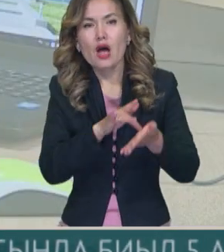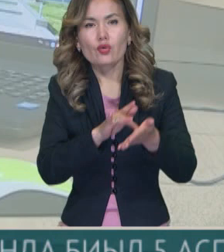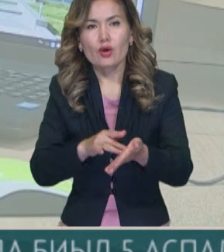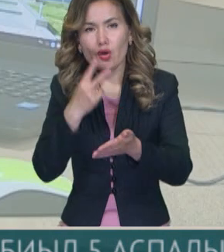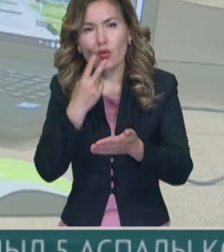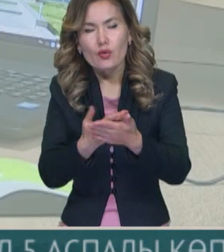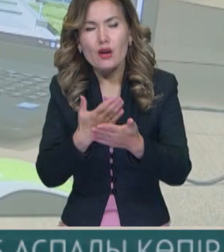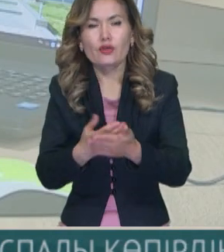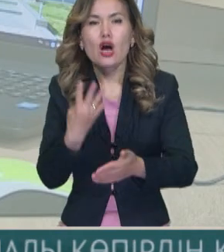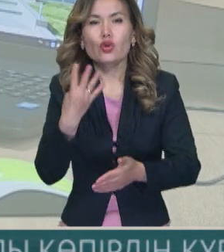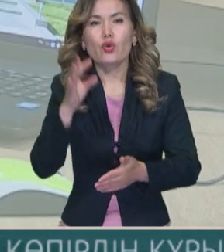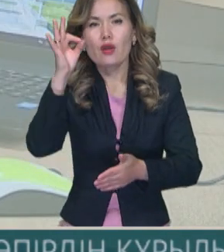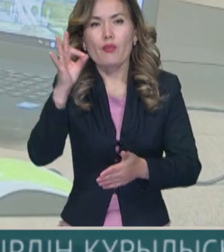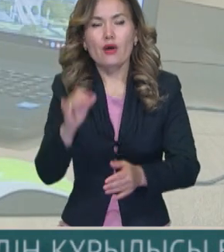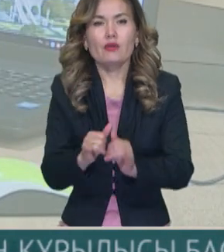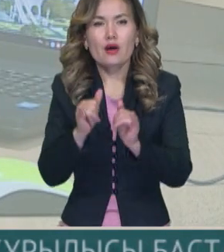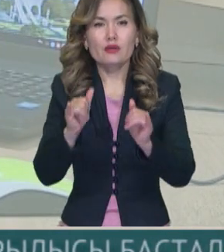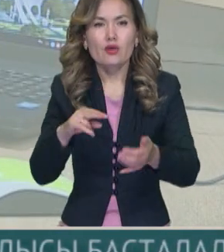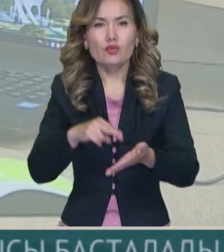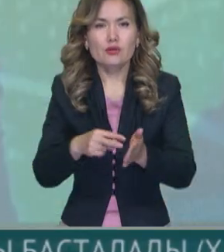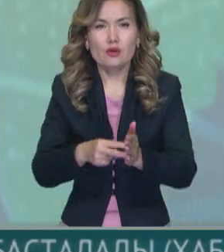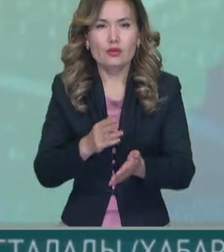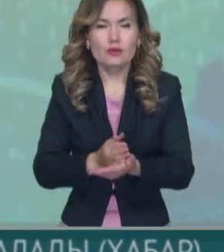көрсеткішін шамамен 4%-ға арттыру көзделіп отыр.